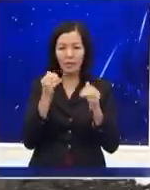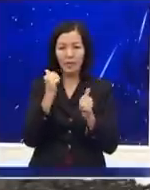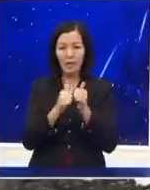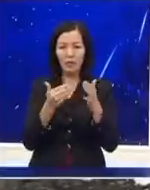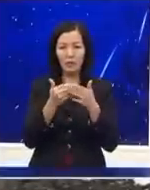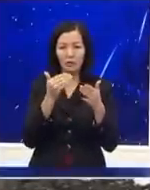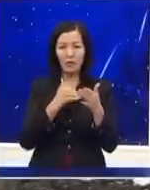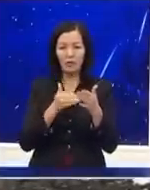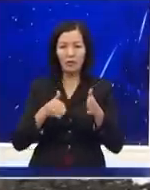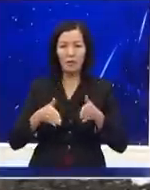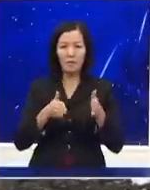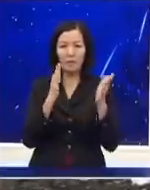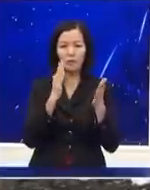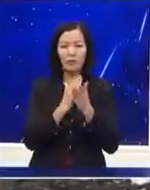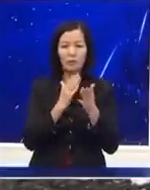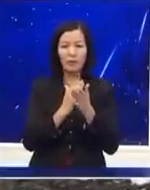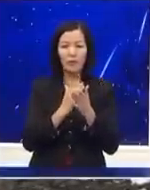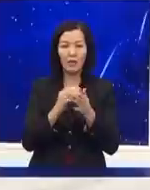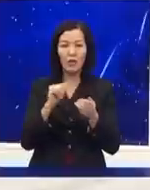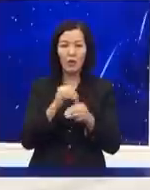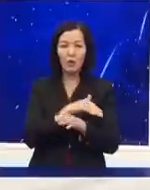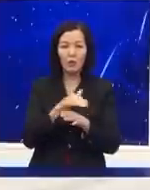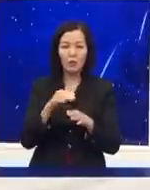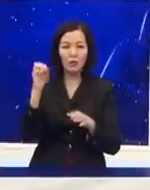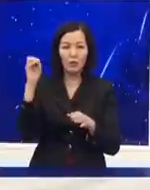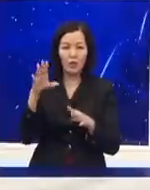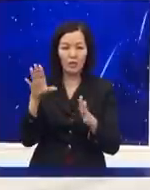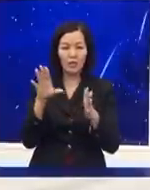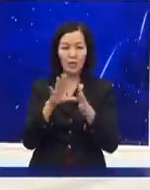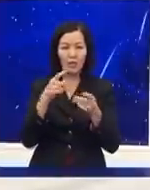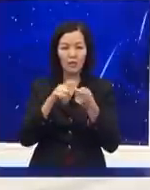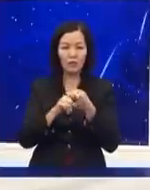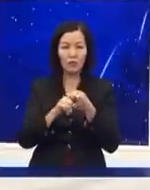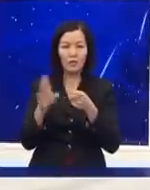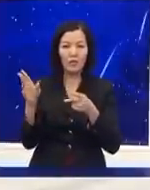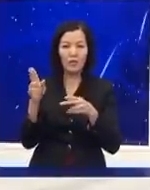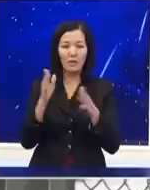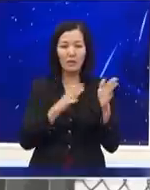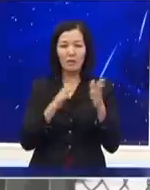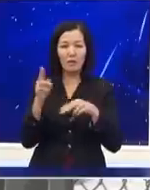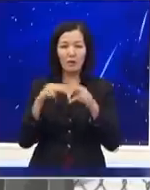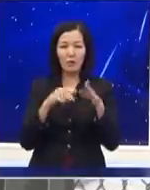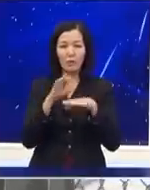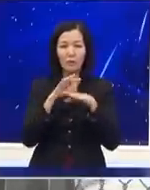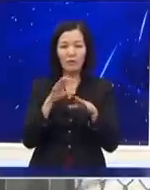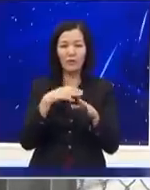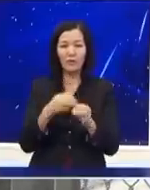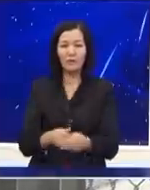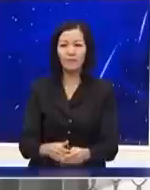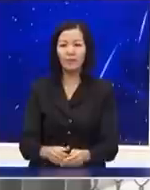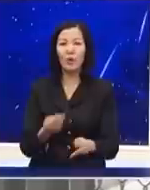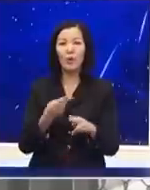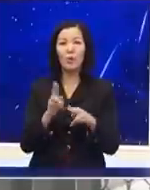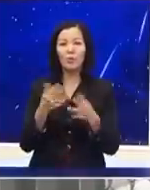алдында пандус қарастырылған. Көше жолы асфальттанып, көше жарық шамдары қойылған. Инфрақұрылым жасалған. Осы ауылда 20 жыл